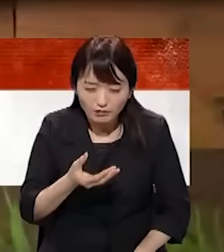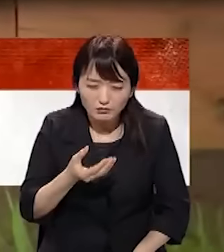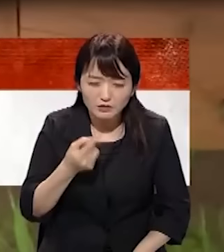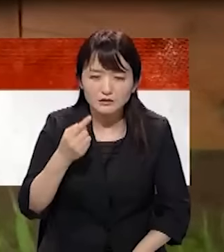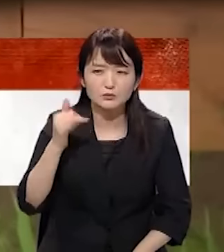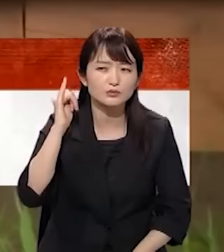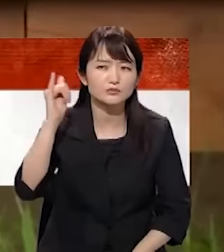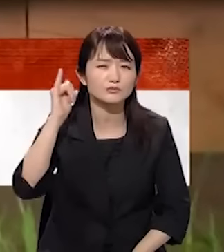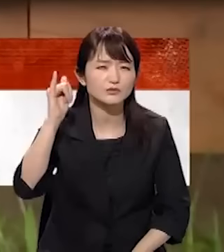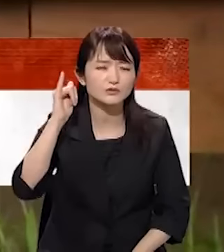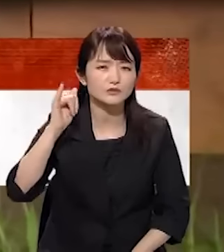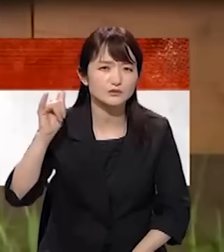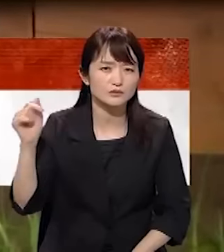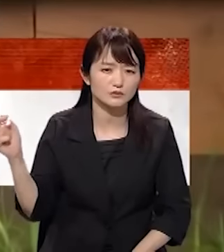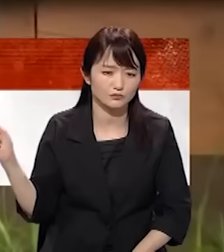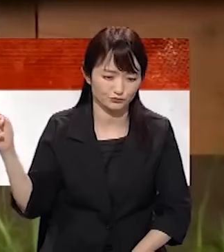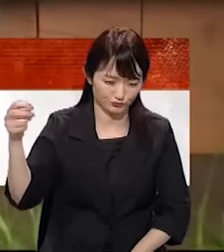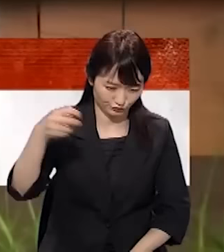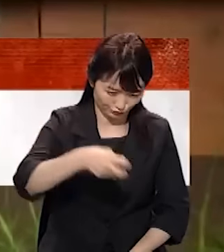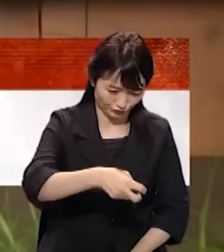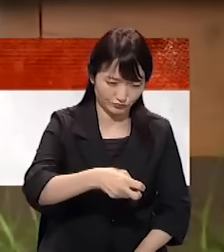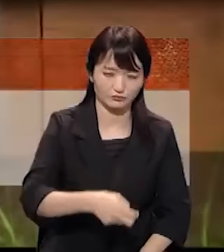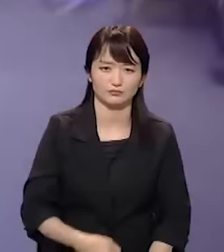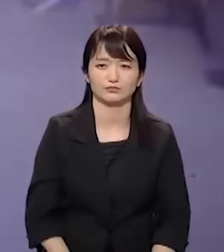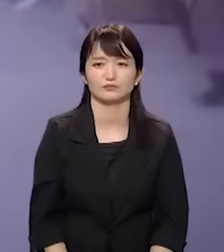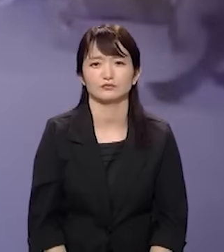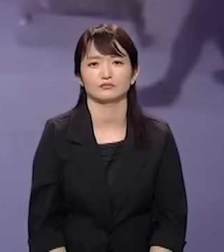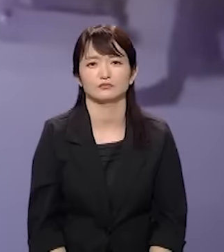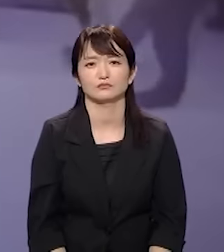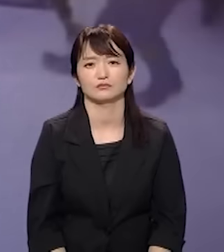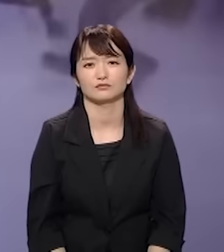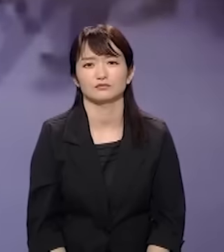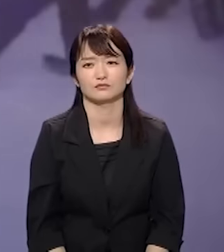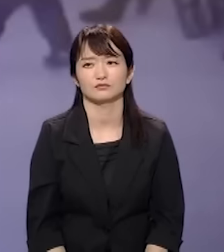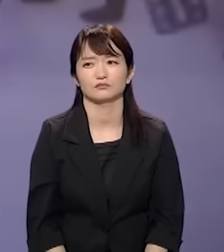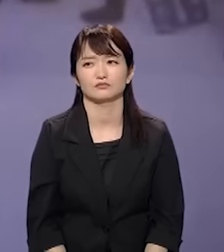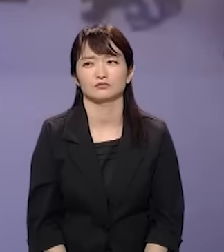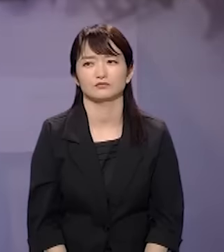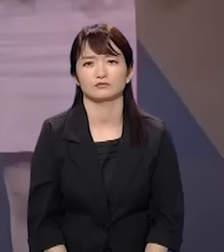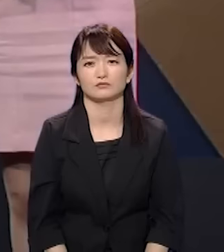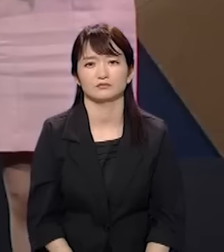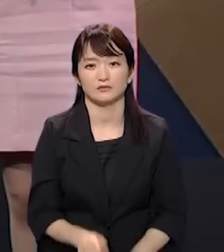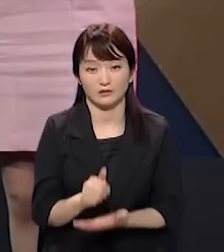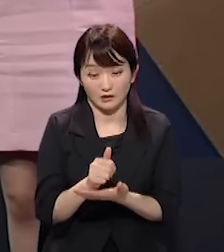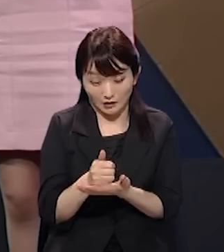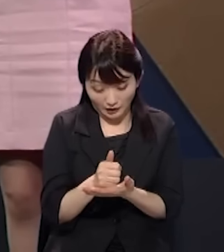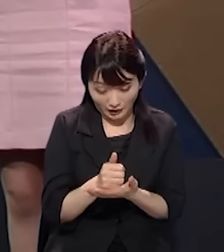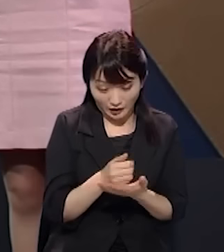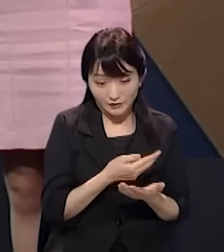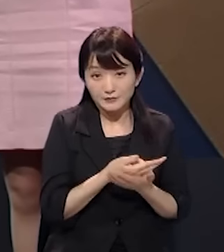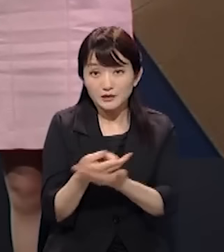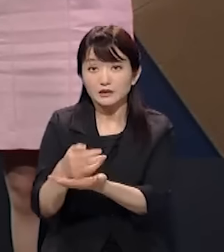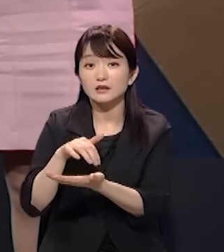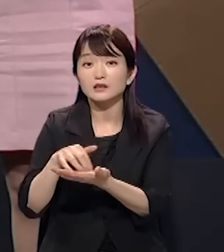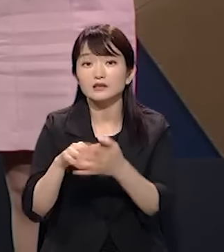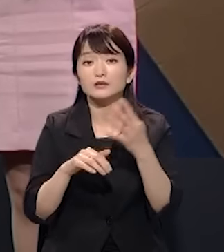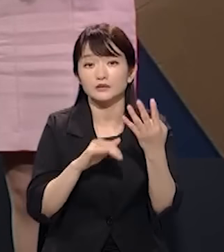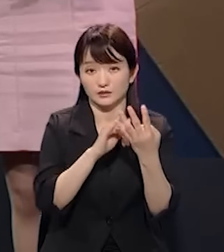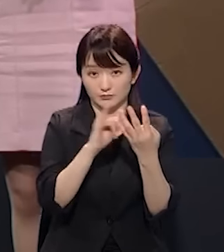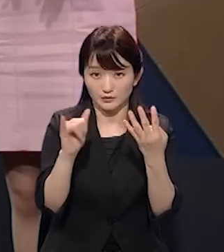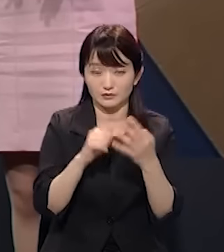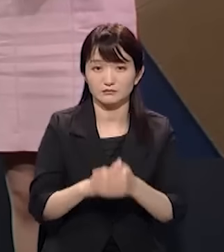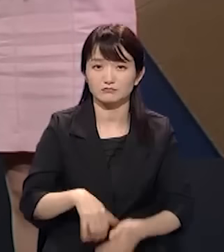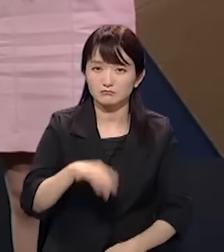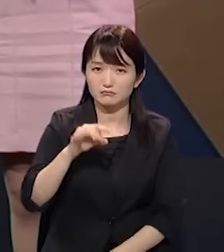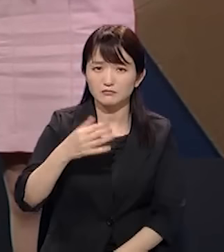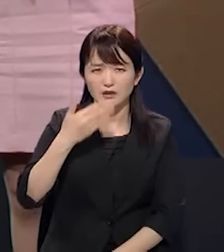얼고 그 가지 그렇게 중환자실로 실려간 사람만 네명